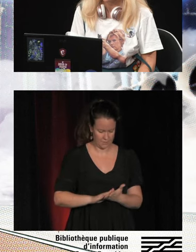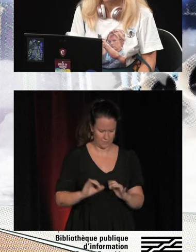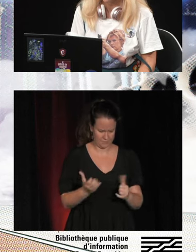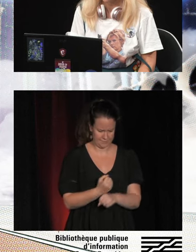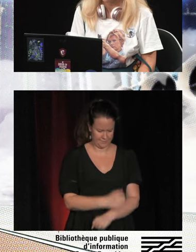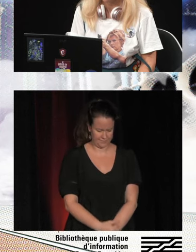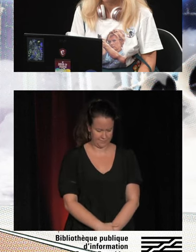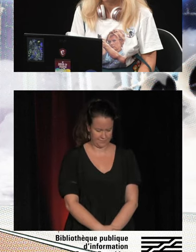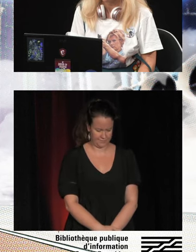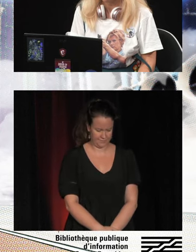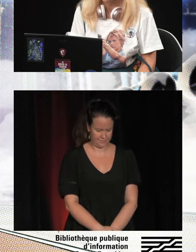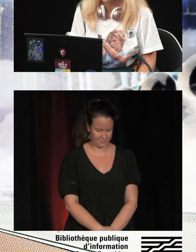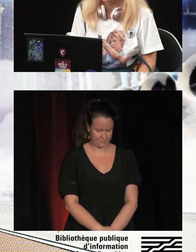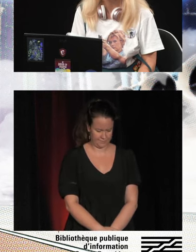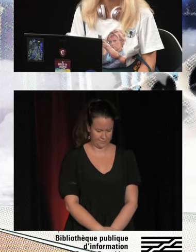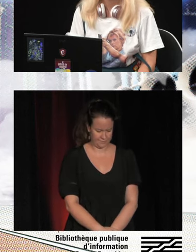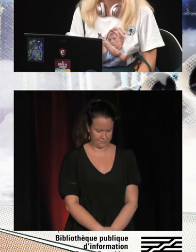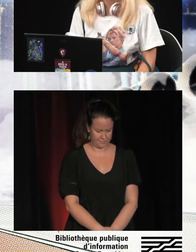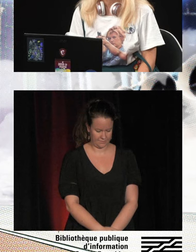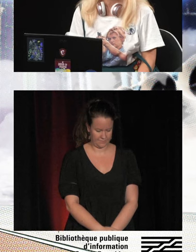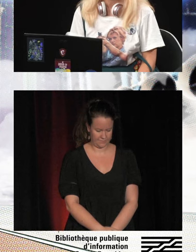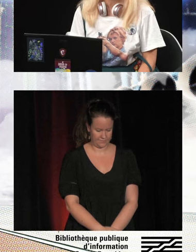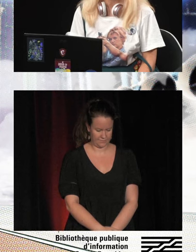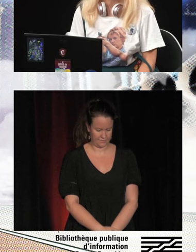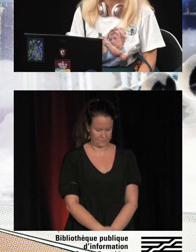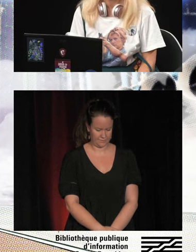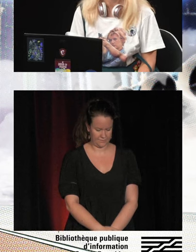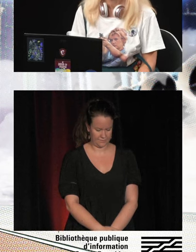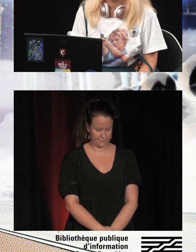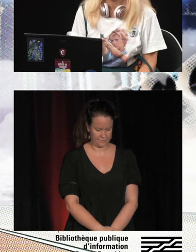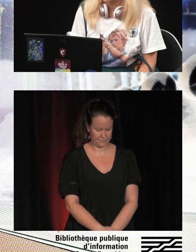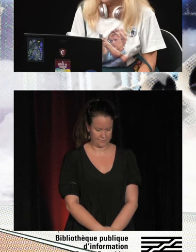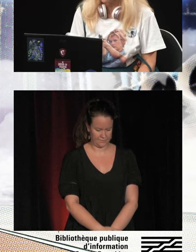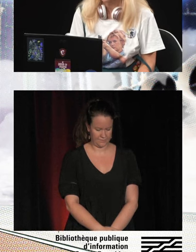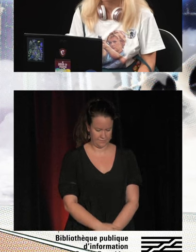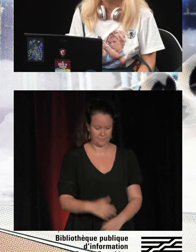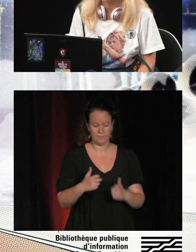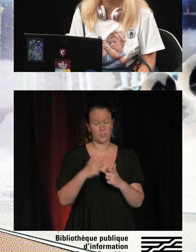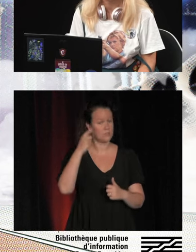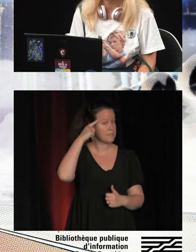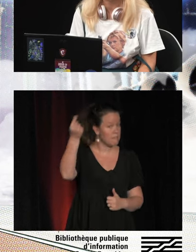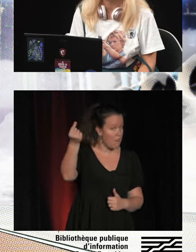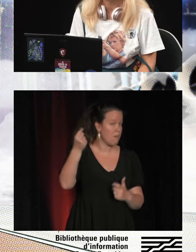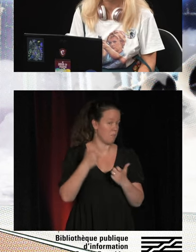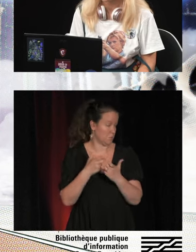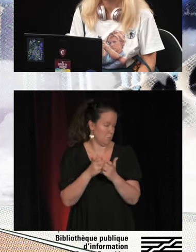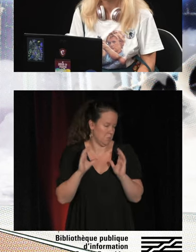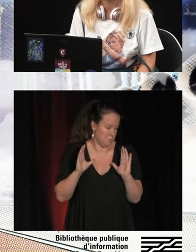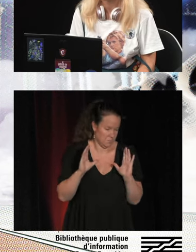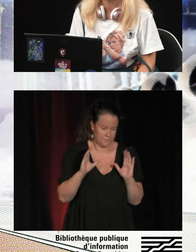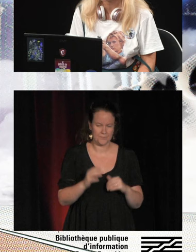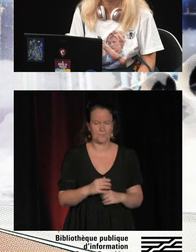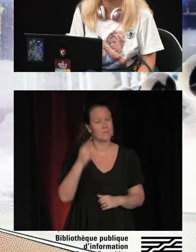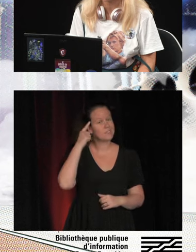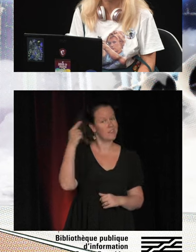va faire ça comme ça. Hop, un petit doublon. Merci. Sur certains randomizers, par exemple sur Zelda, on va pas le citer. Vous savez,